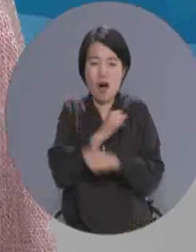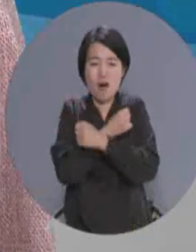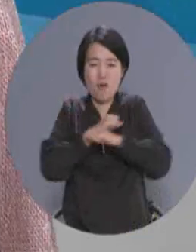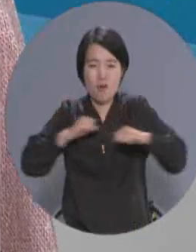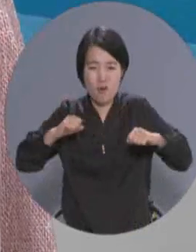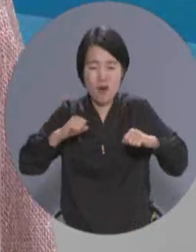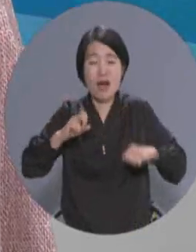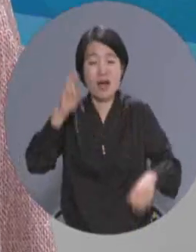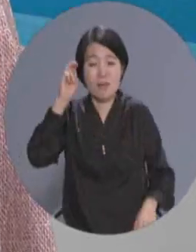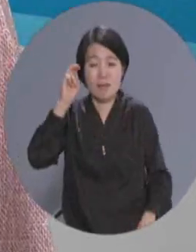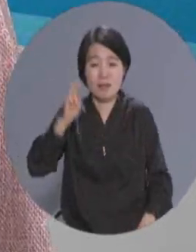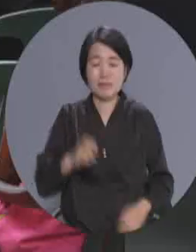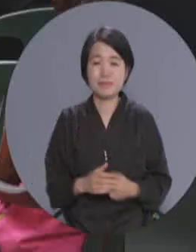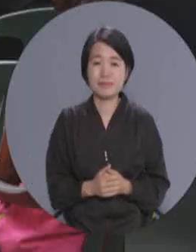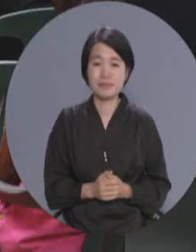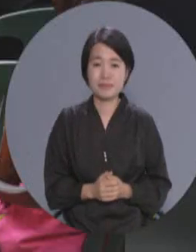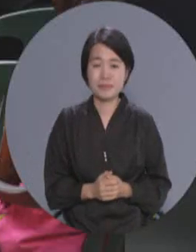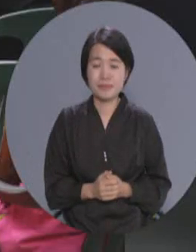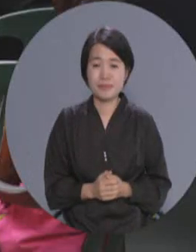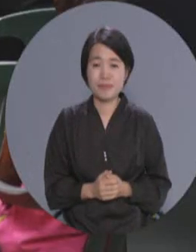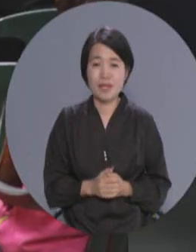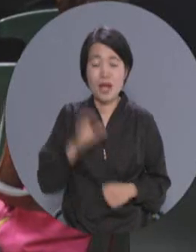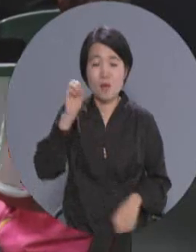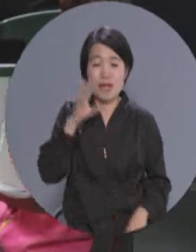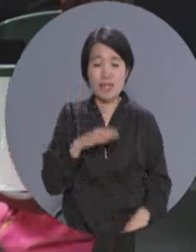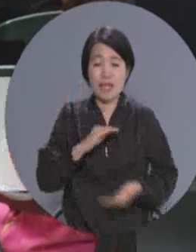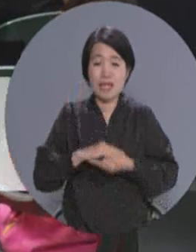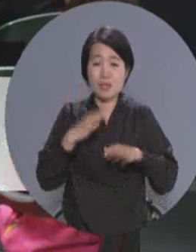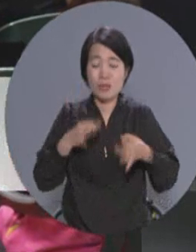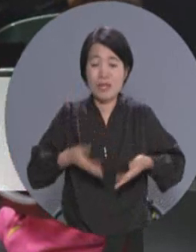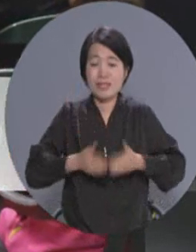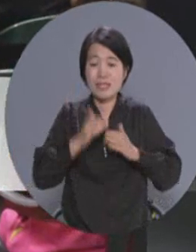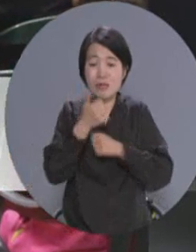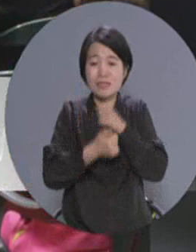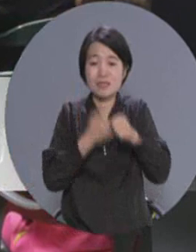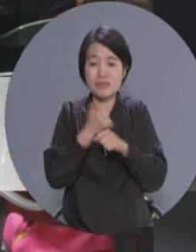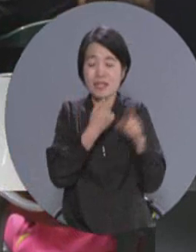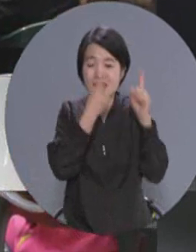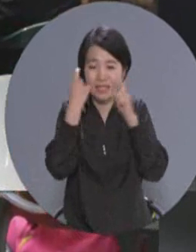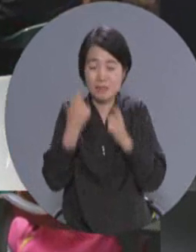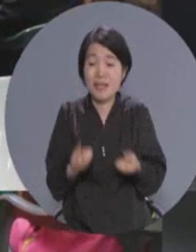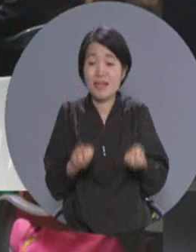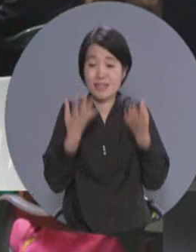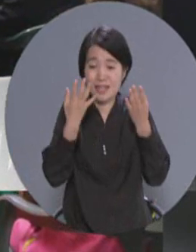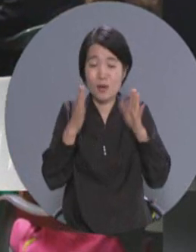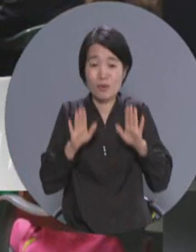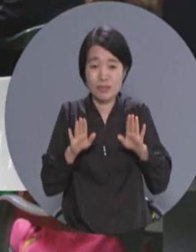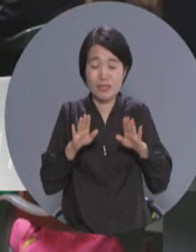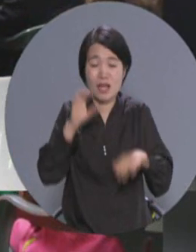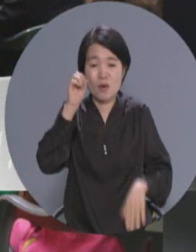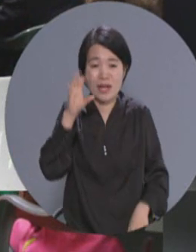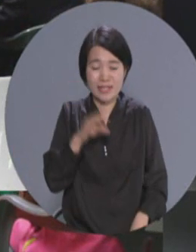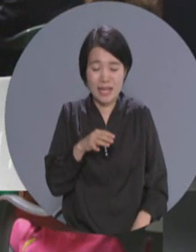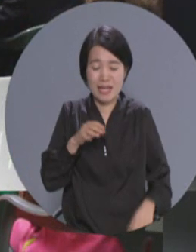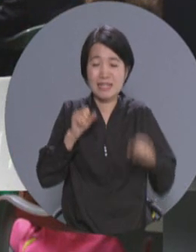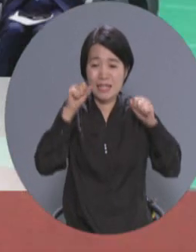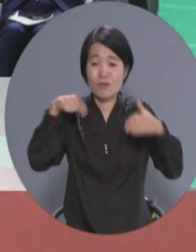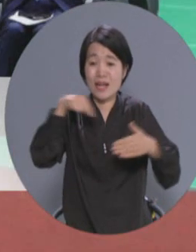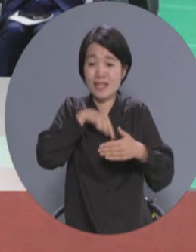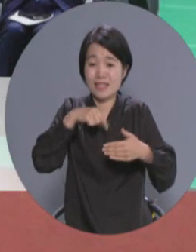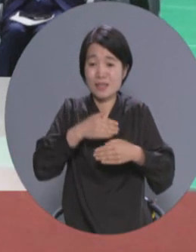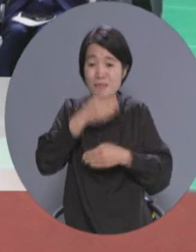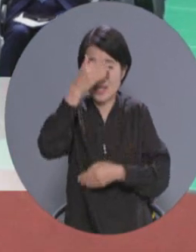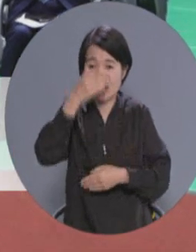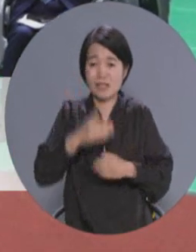전망됩니다 광양농협 창립 50년을 기념하는 한마음 대축제가 오늘 광양 실내체육관에서